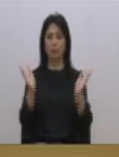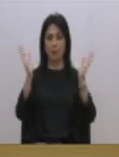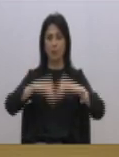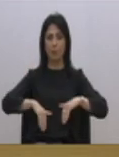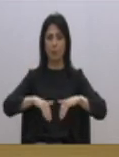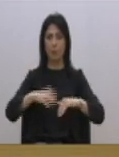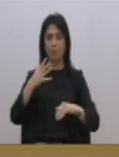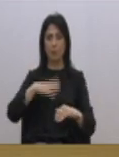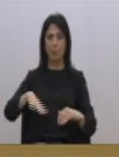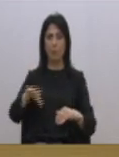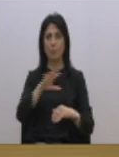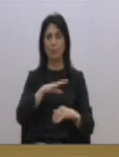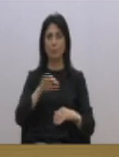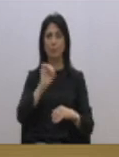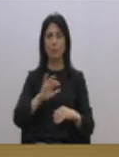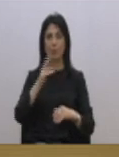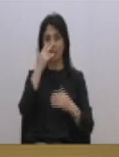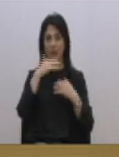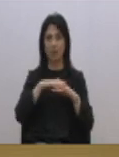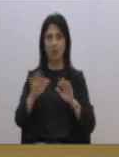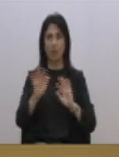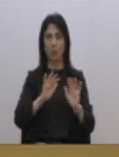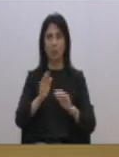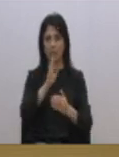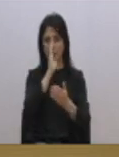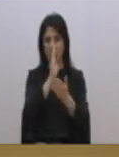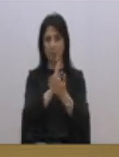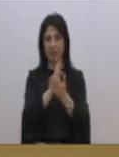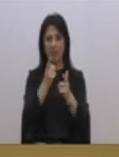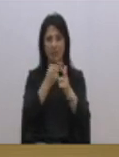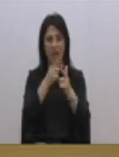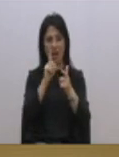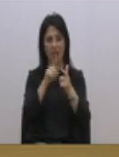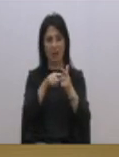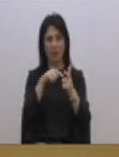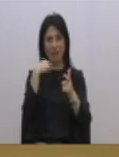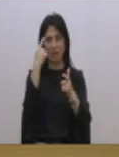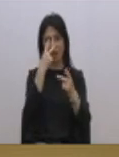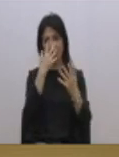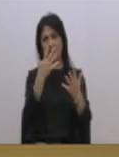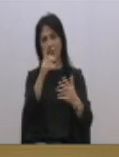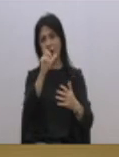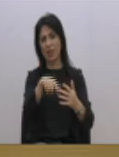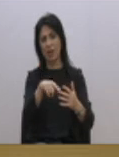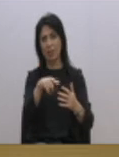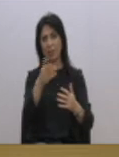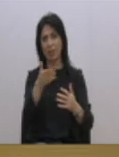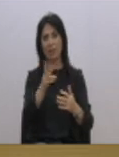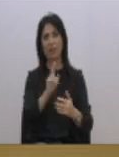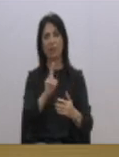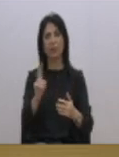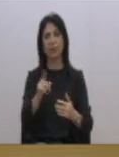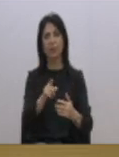čašla sakartvelos ევროპული ინტეგრაციის პროცესისა, პირდაპირ სახელებით, გვარებით, სახეებით დავინახთ ადამიანები,